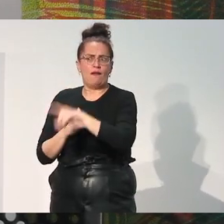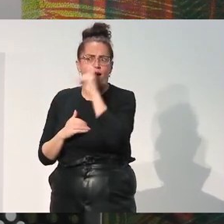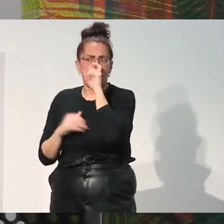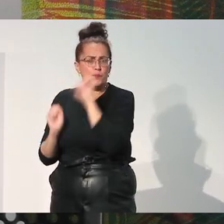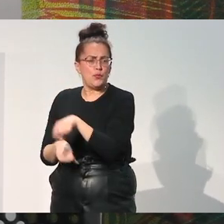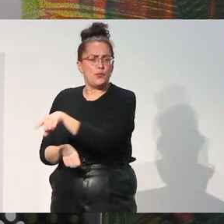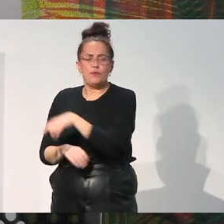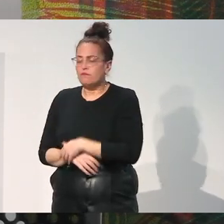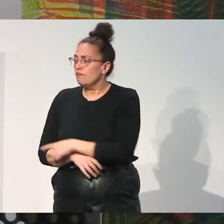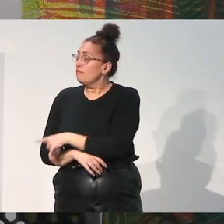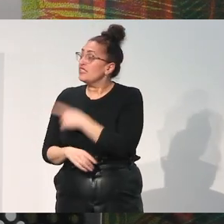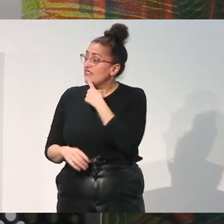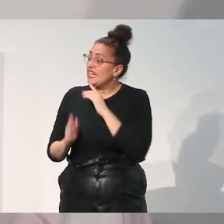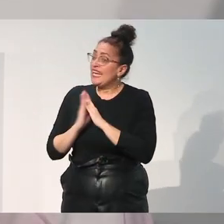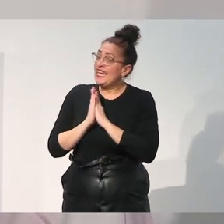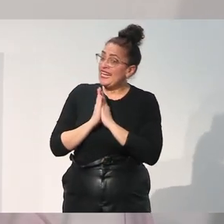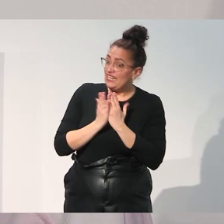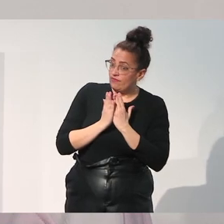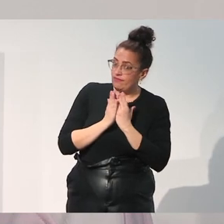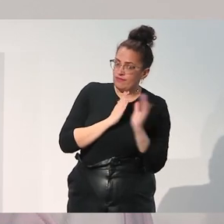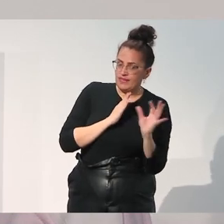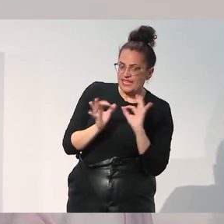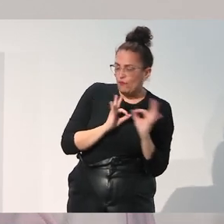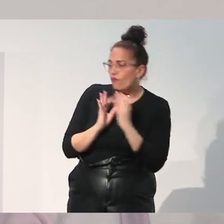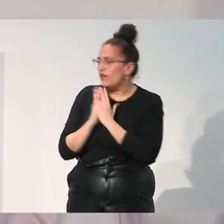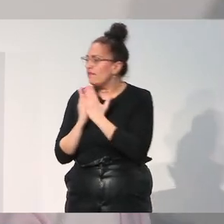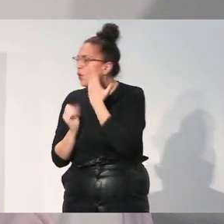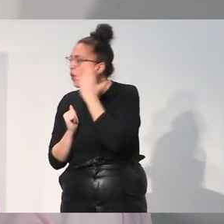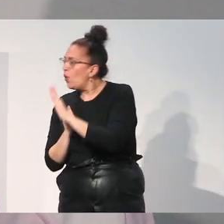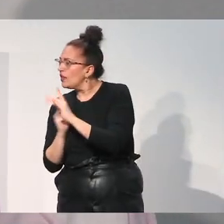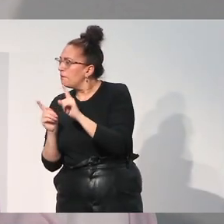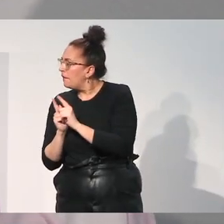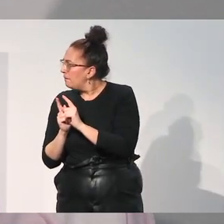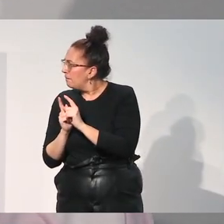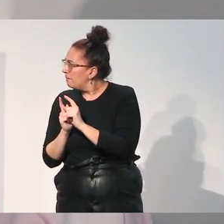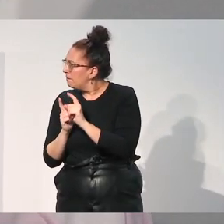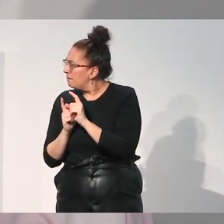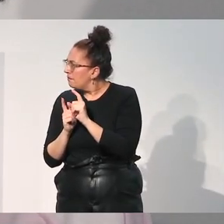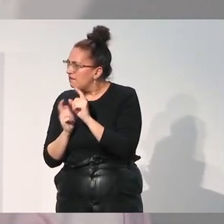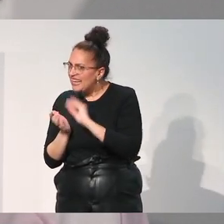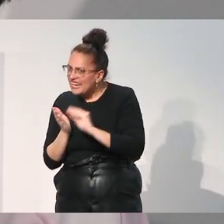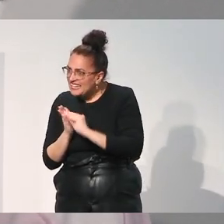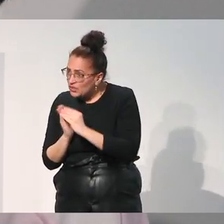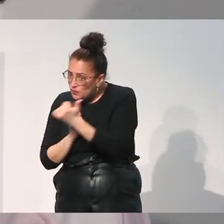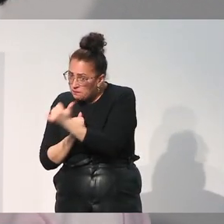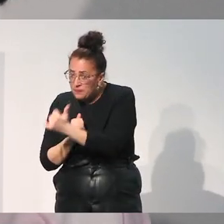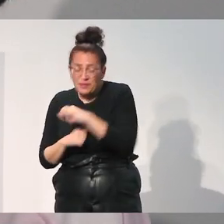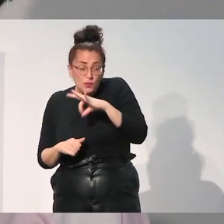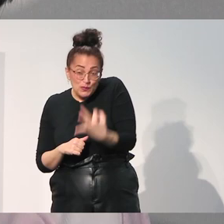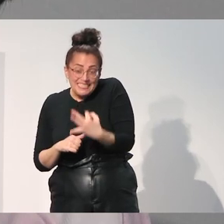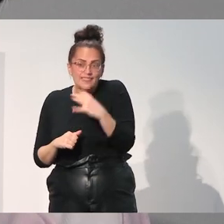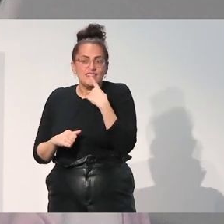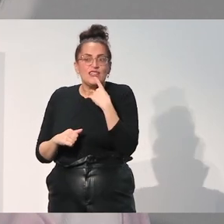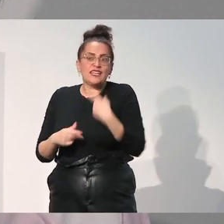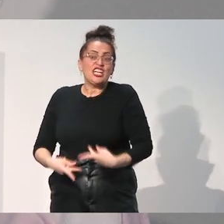découvert, en travaillant sur ce livre, des livres que vous ne connaissiez pas, qu'il avait écrits. Oui, c'est vrai. Toute cette vie qui m'avait caché, je ne